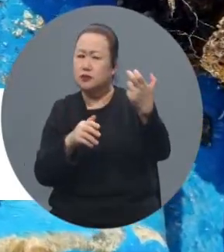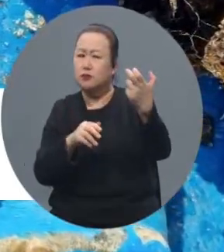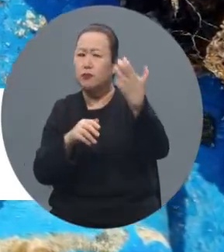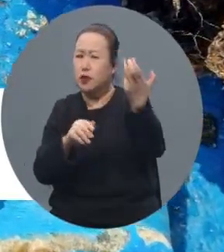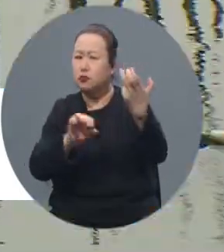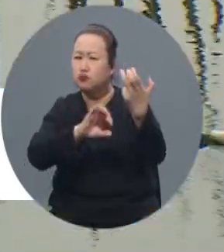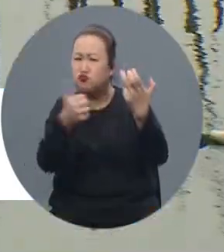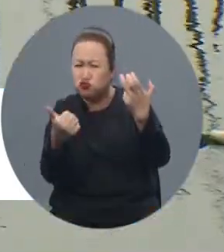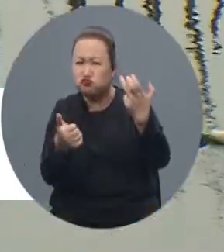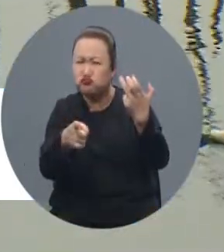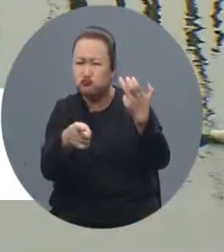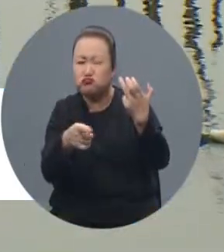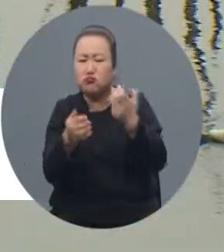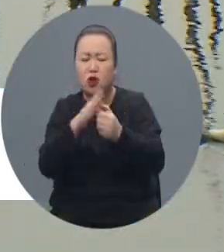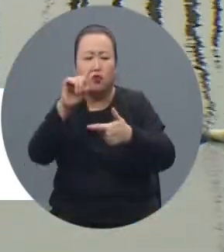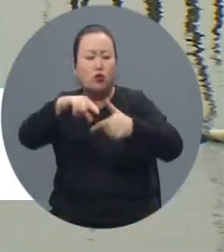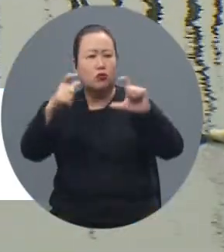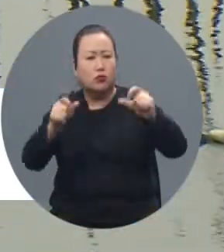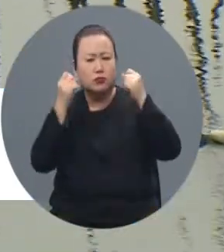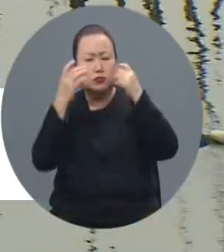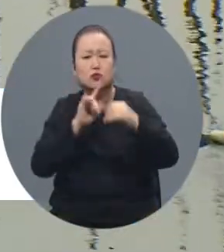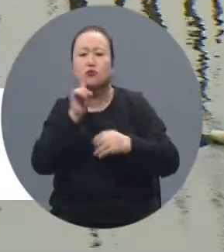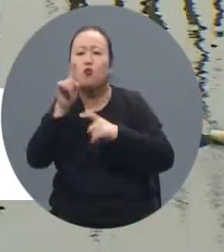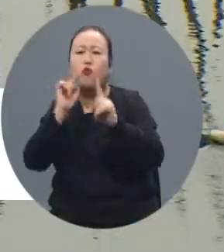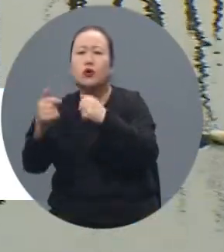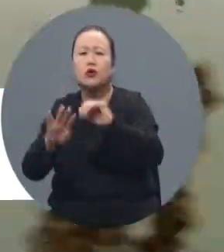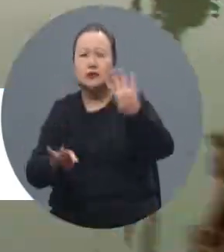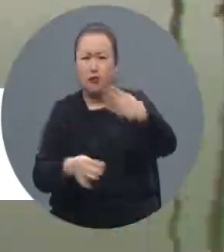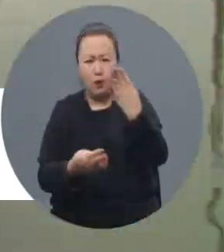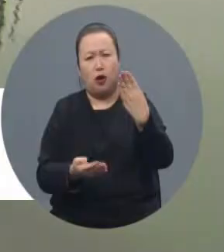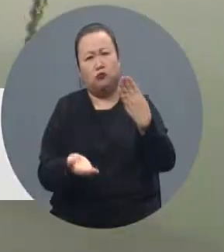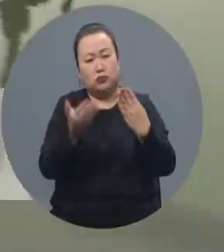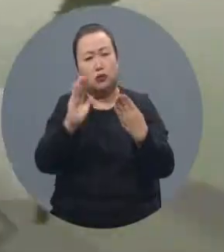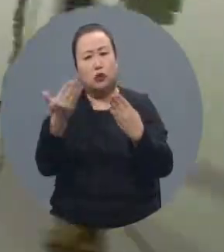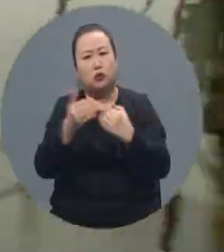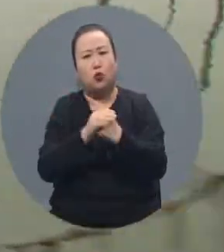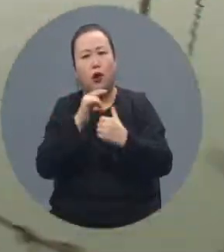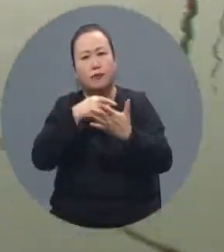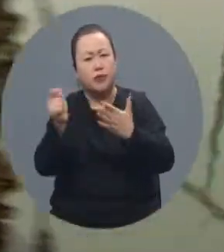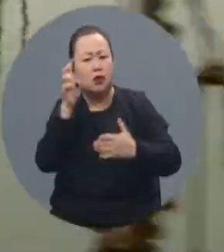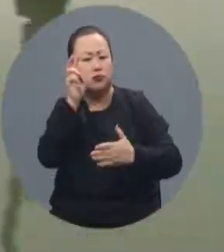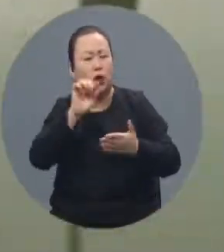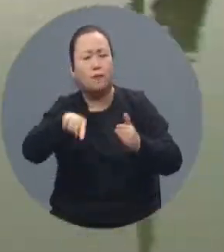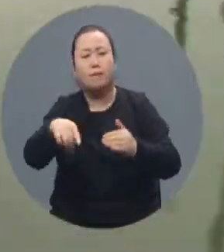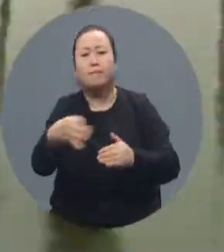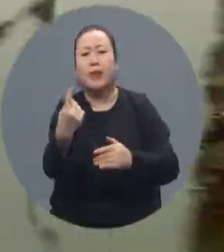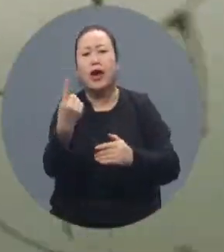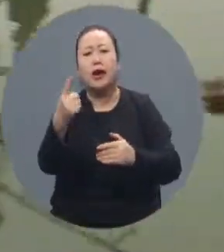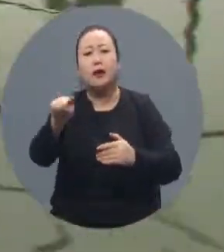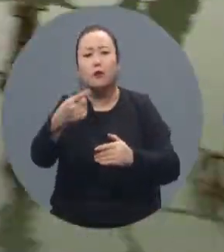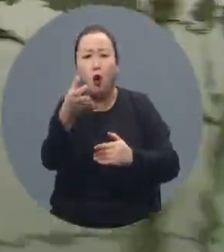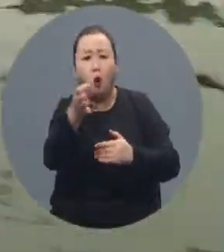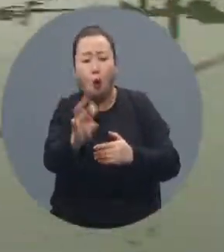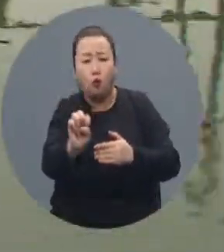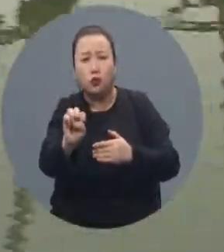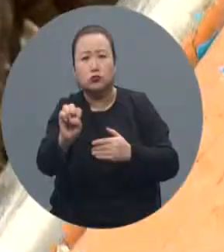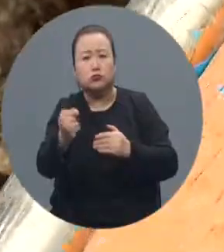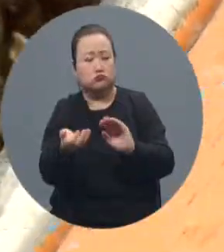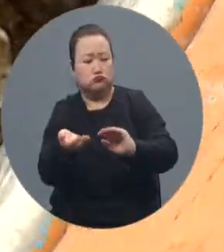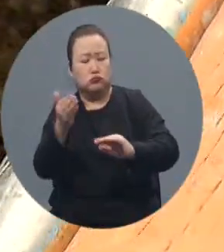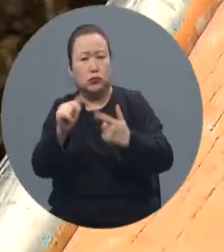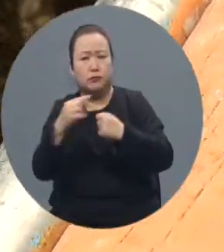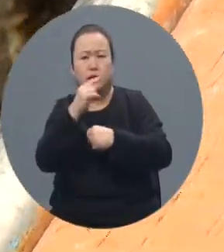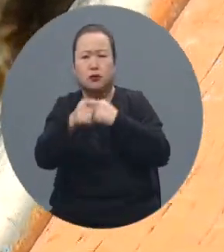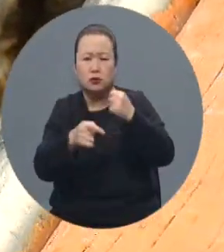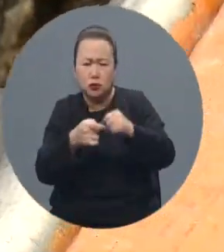80%가 폐사했는데 경남도에 신고된 사례만도 400건이 넘고 피해 추정액은 100억 원 안팎에 달합니다.